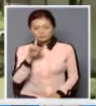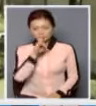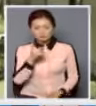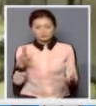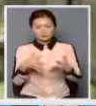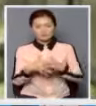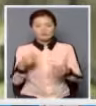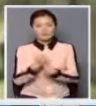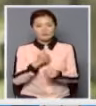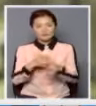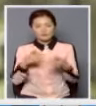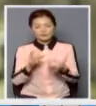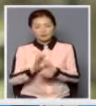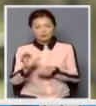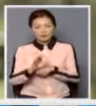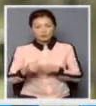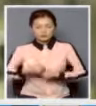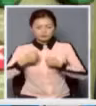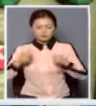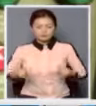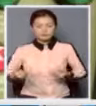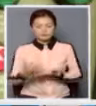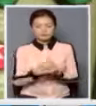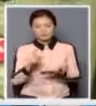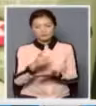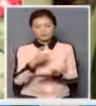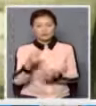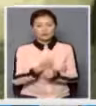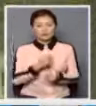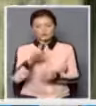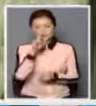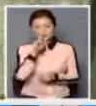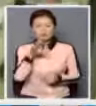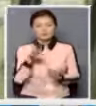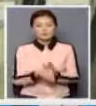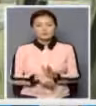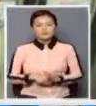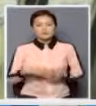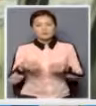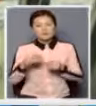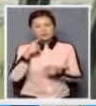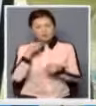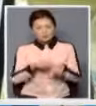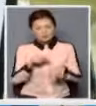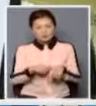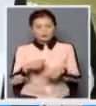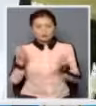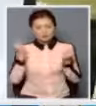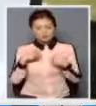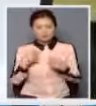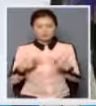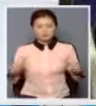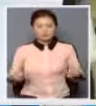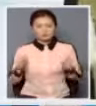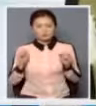которые являются сырьем для производства огромного ассортимента нефтехимической продукции, в том числе капронов, пластических масс и пластмассовых